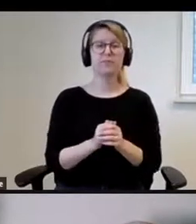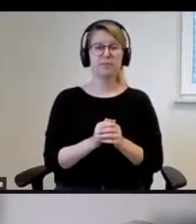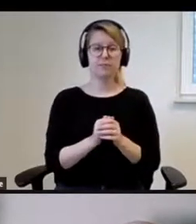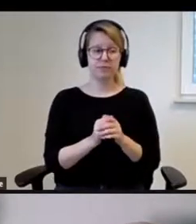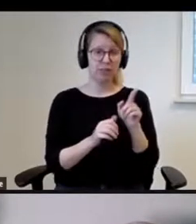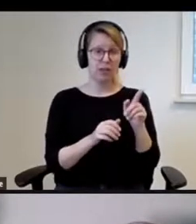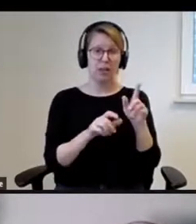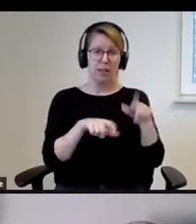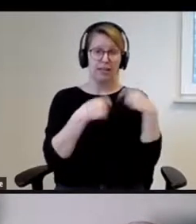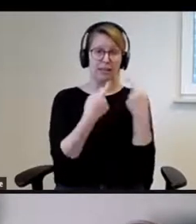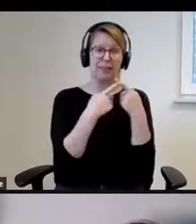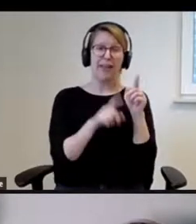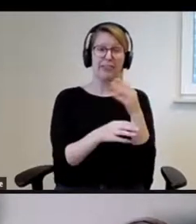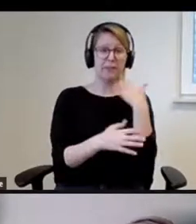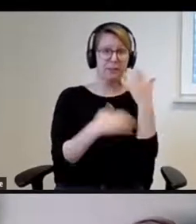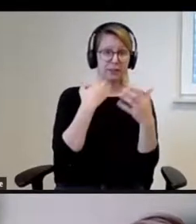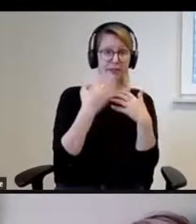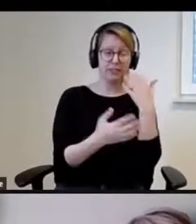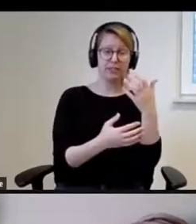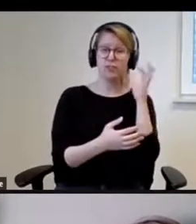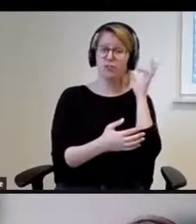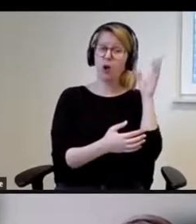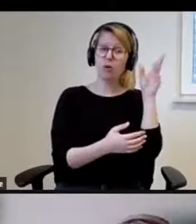qui était rapporteure. Et moi, j'étais